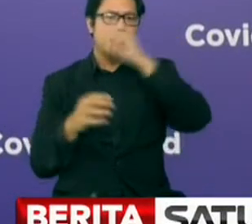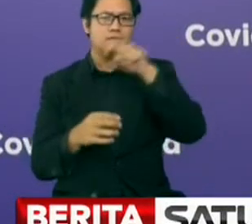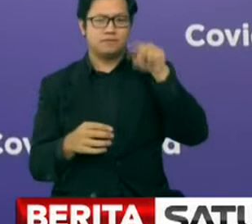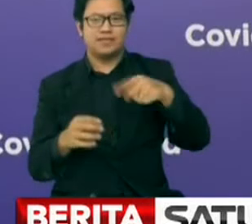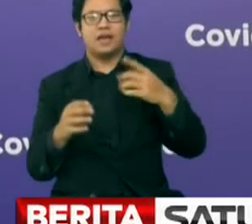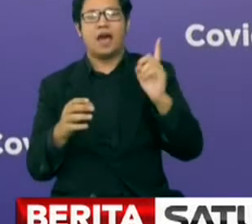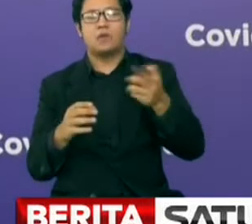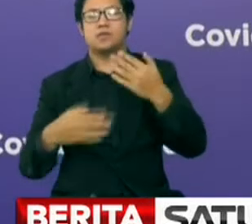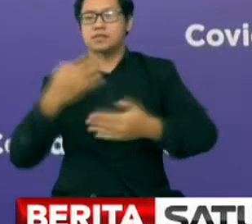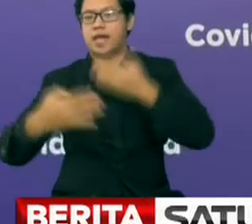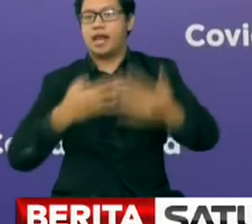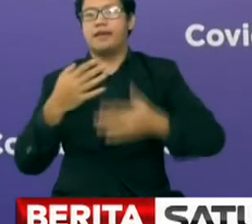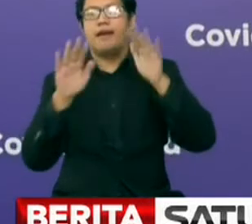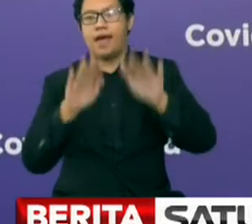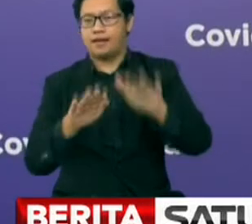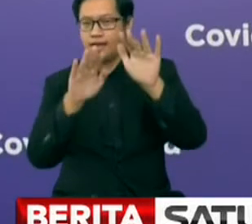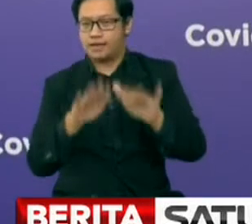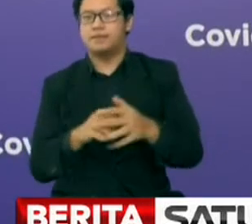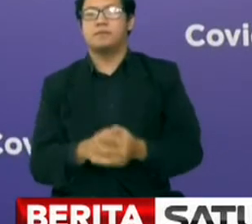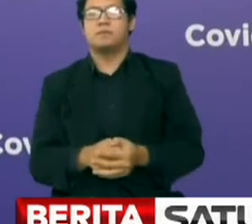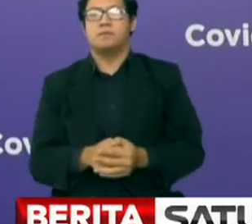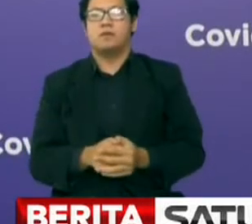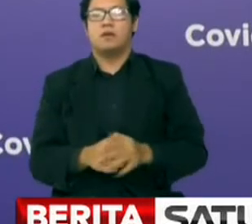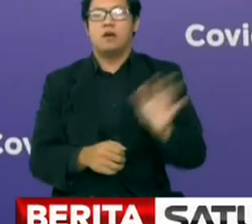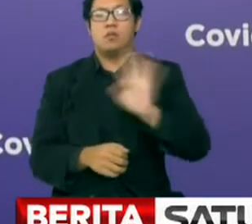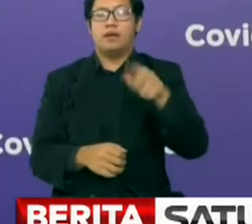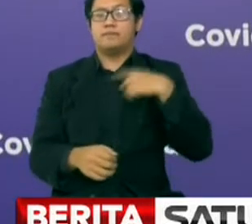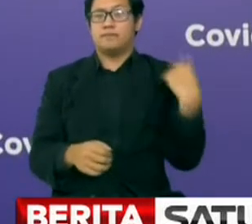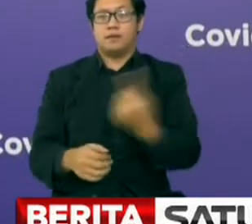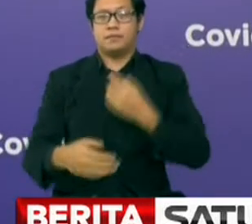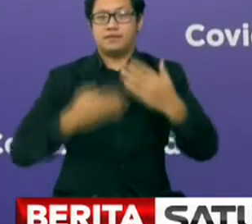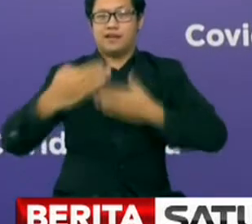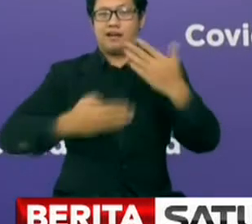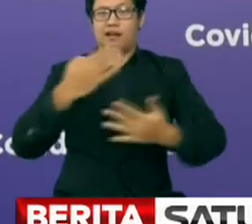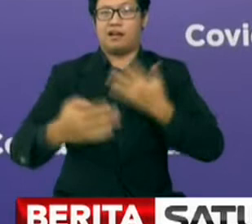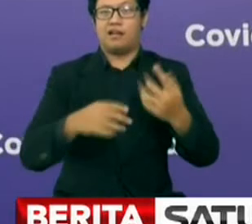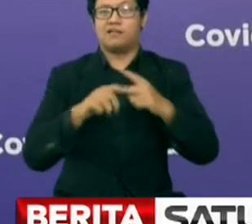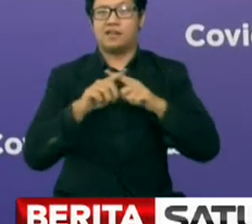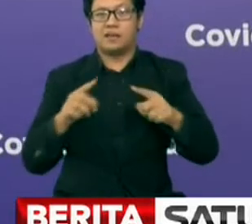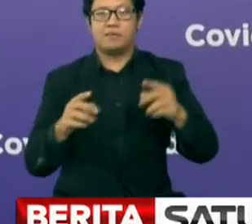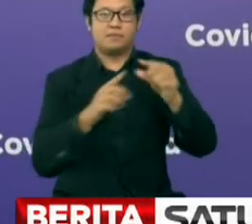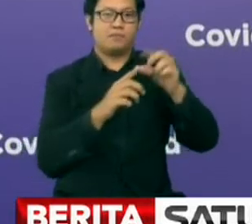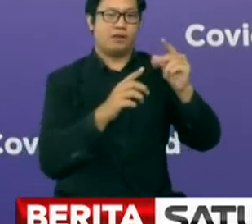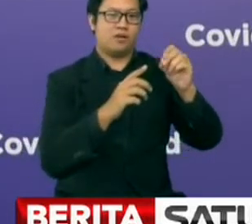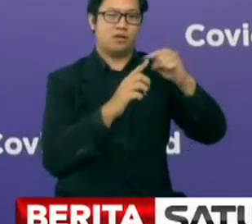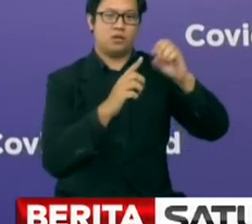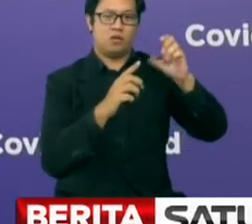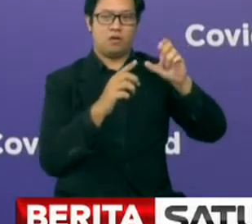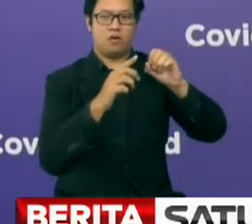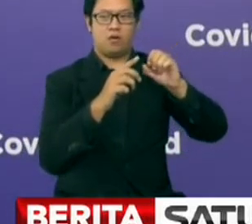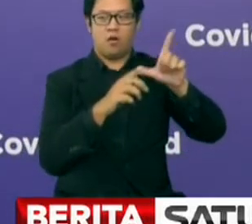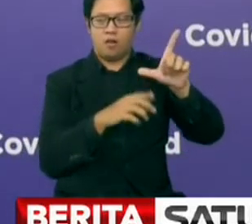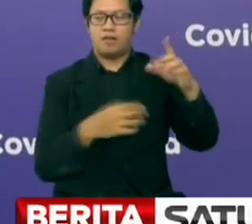hati-hati bukan hanya kemudian kita jalankan dengan memperhatikan protokol kesehatan